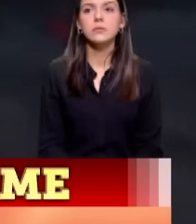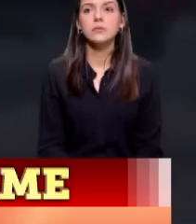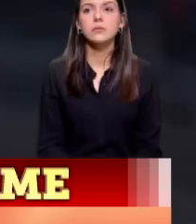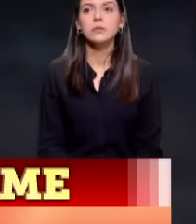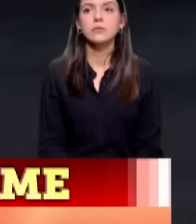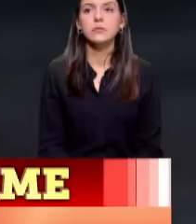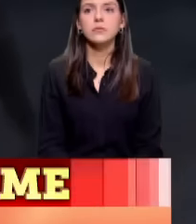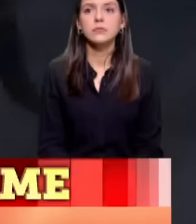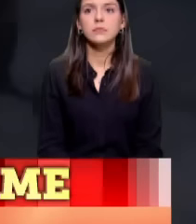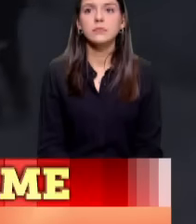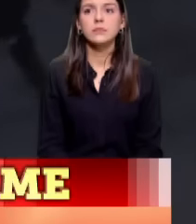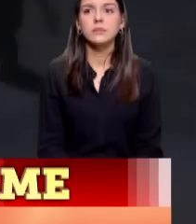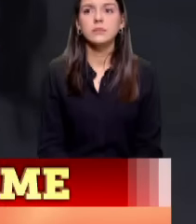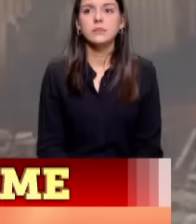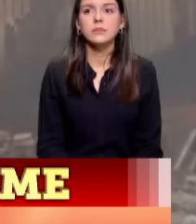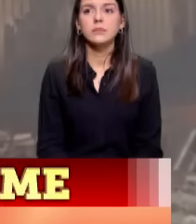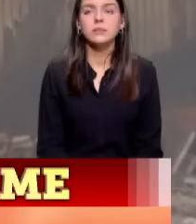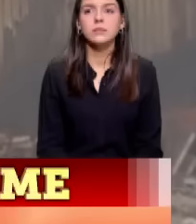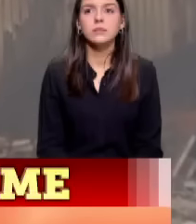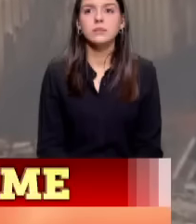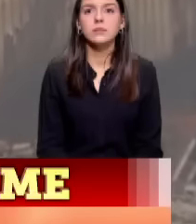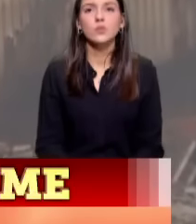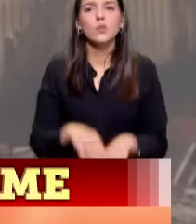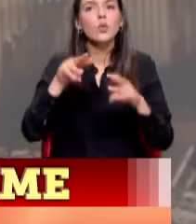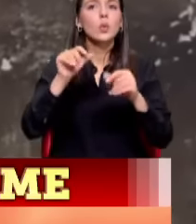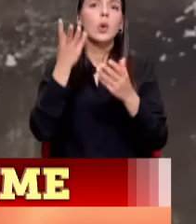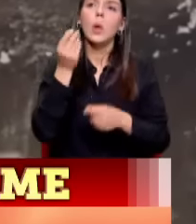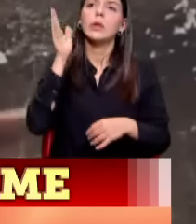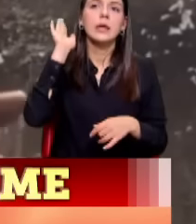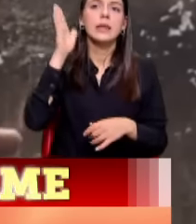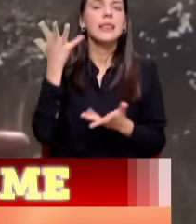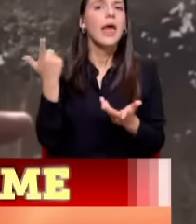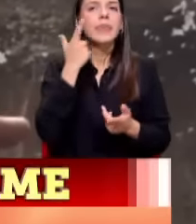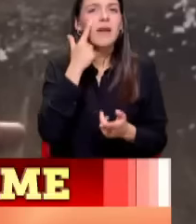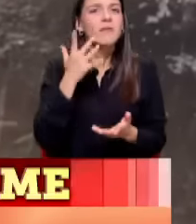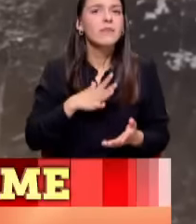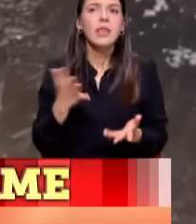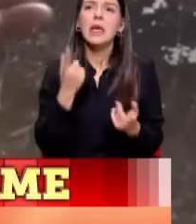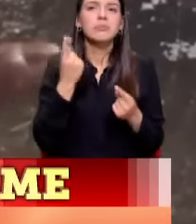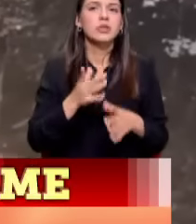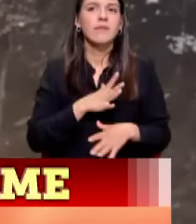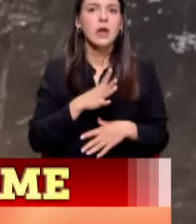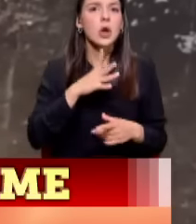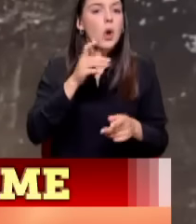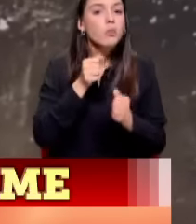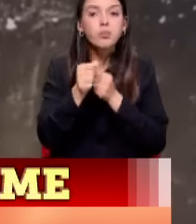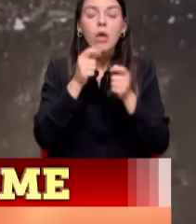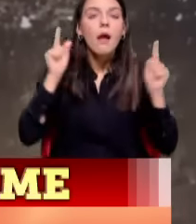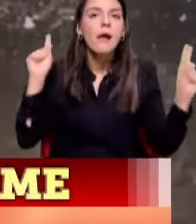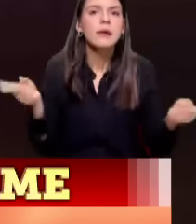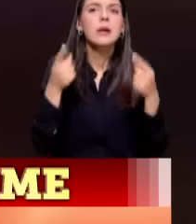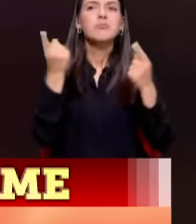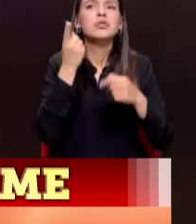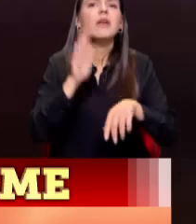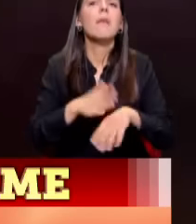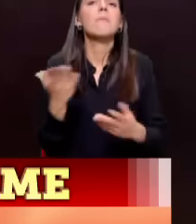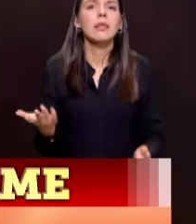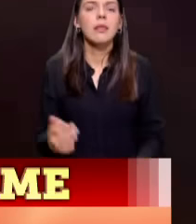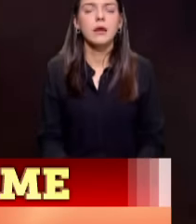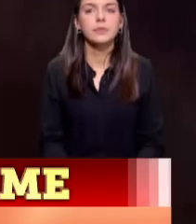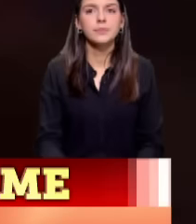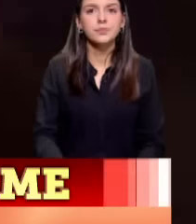var. Ne diyeyim, kül oldu gitti. Ne devlet var ne bir şey var. Müdahale edemediler. Hiçbir şey yapamadılar.